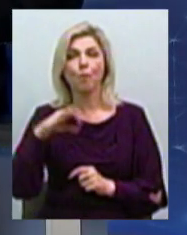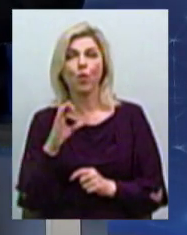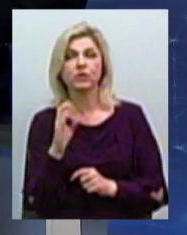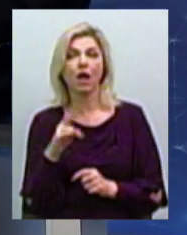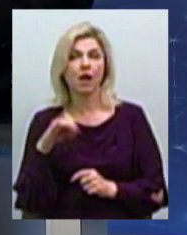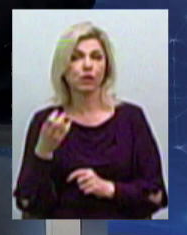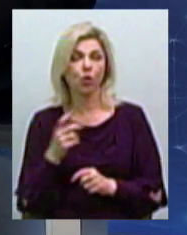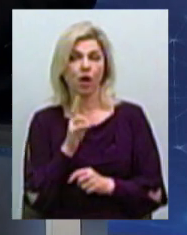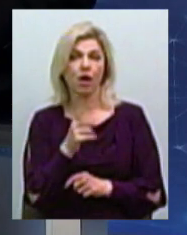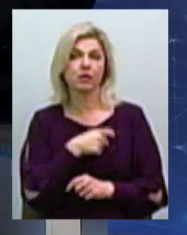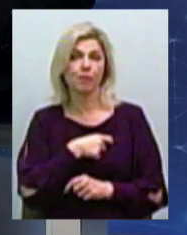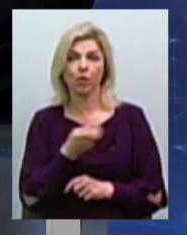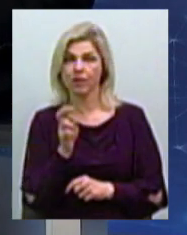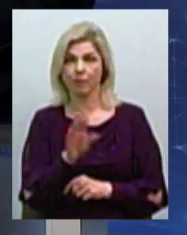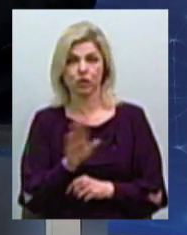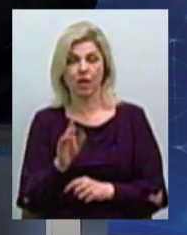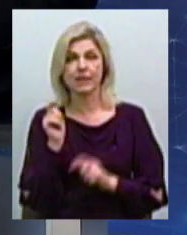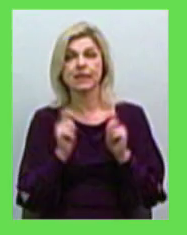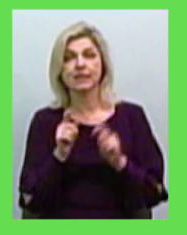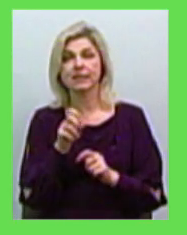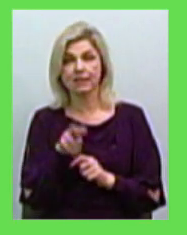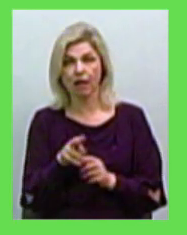і сесійна зала зачинена.